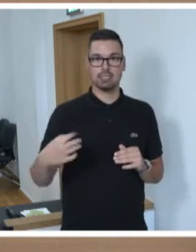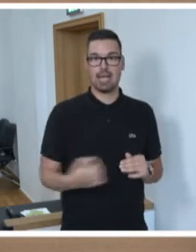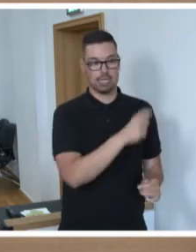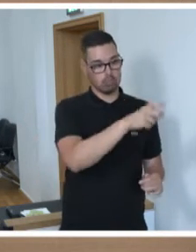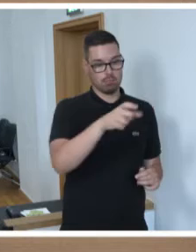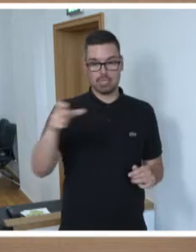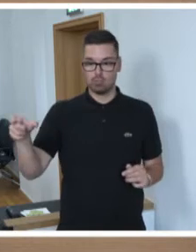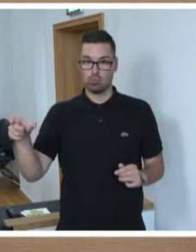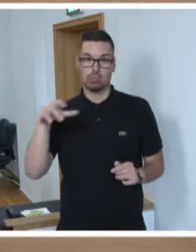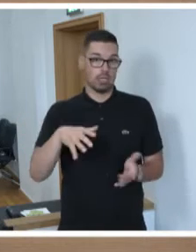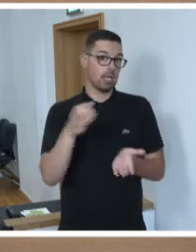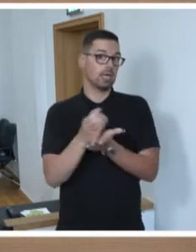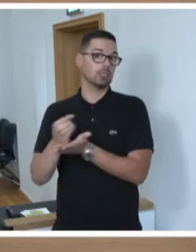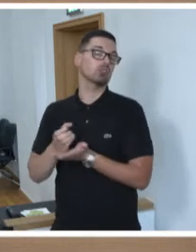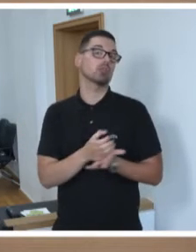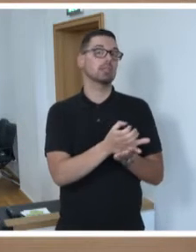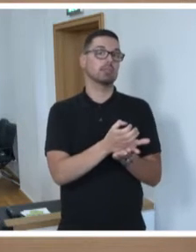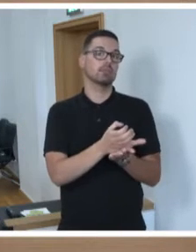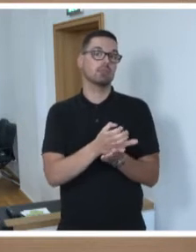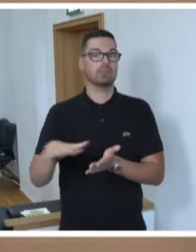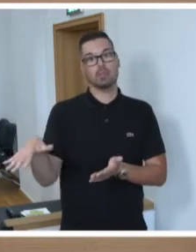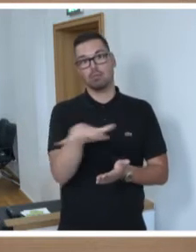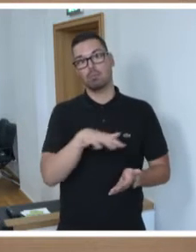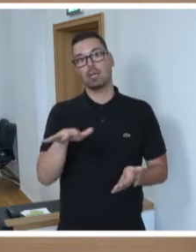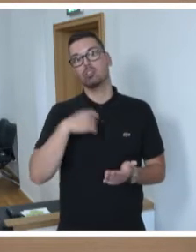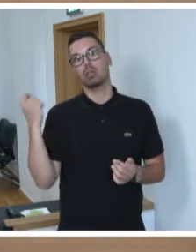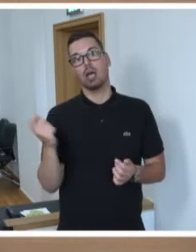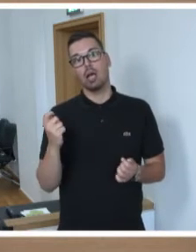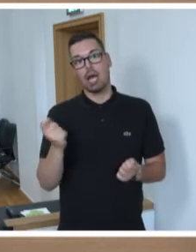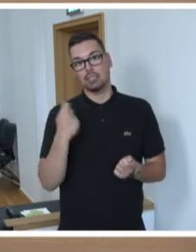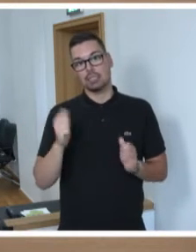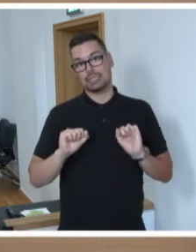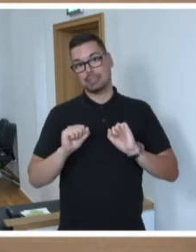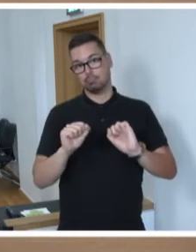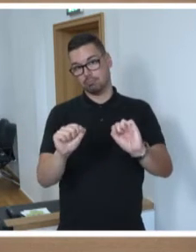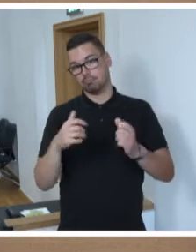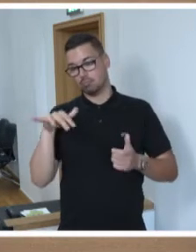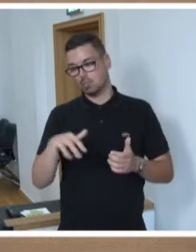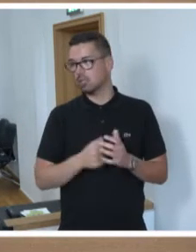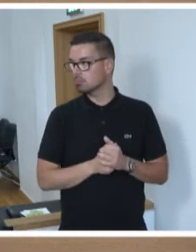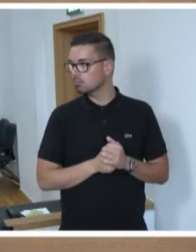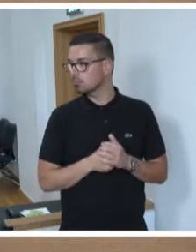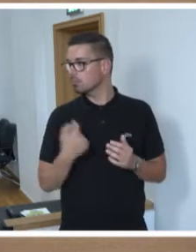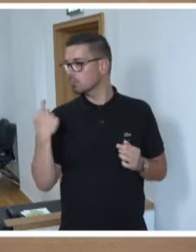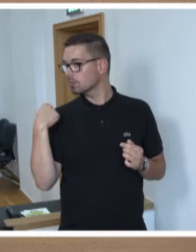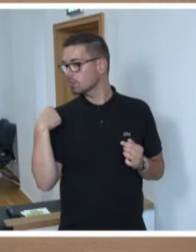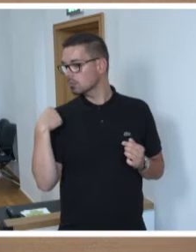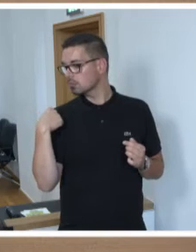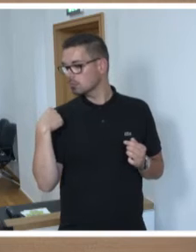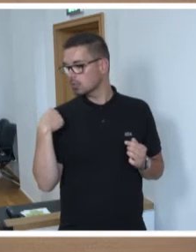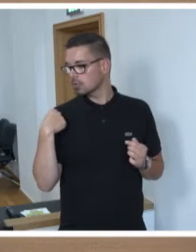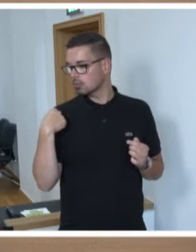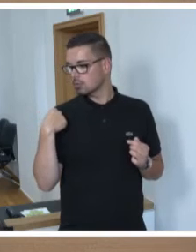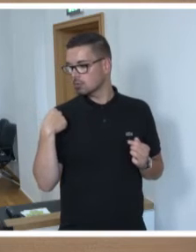beschäftigt und ein Großteil davon im Bereich des Antriebsstrangs. Und wie der Wirtschaftsminister eben in seiner Jungfernrede auch bekannt